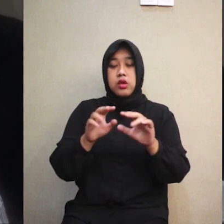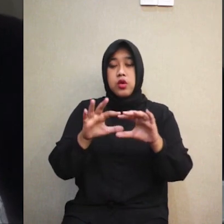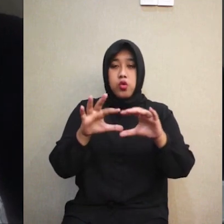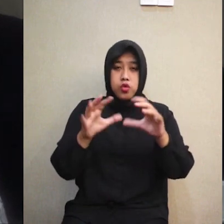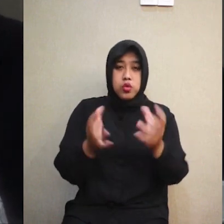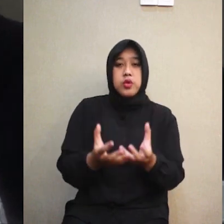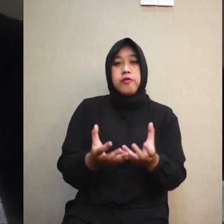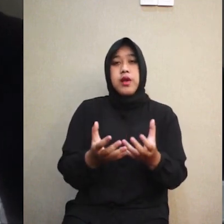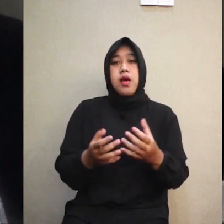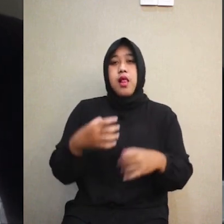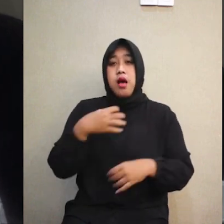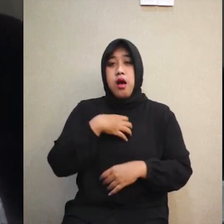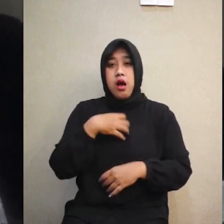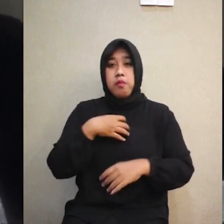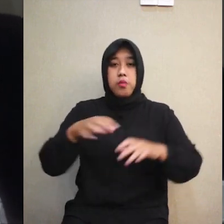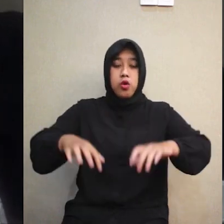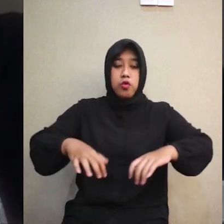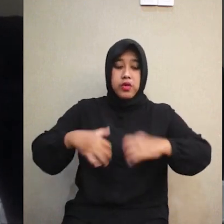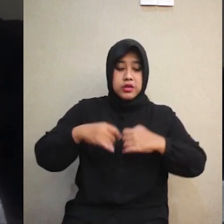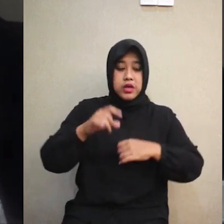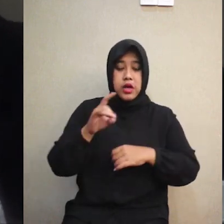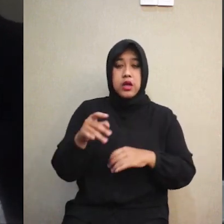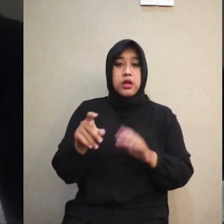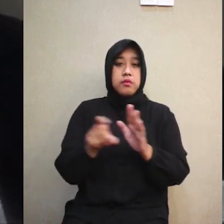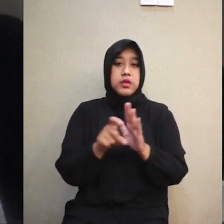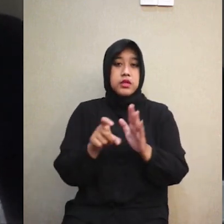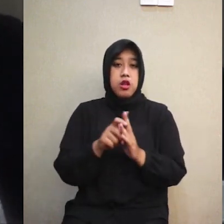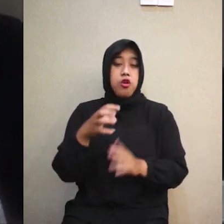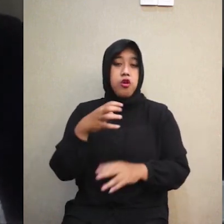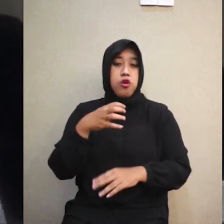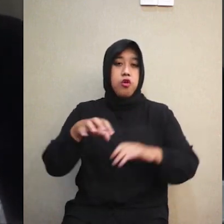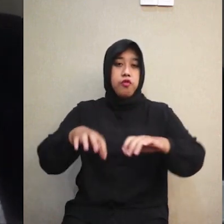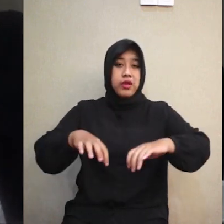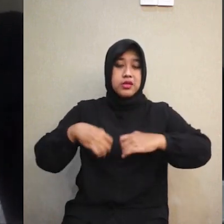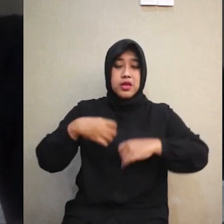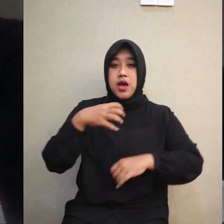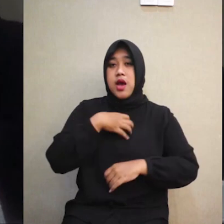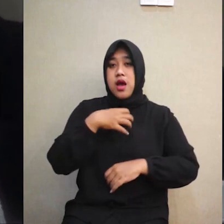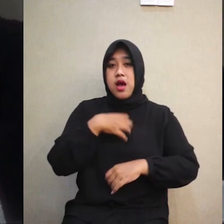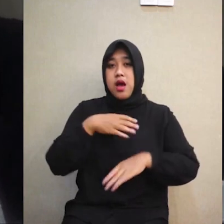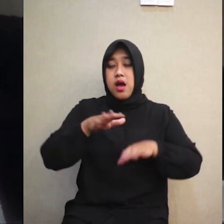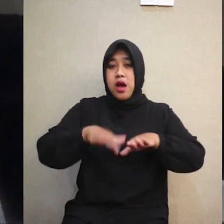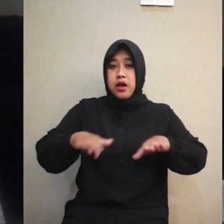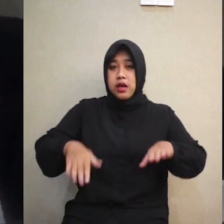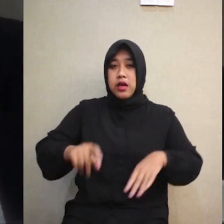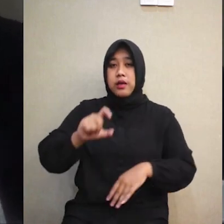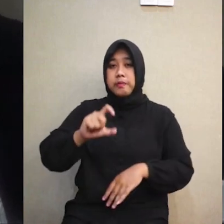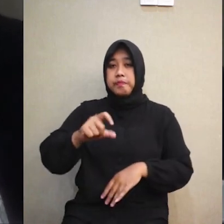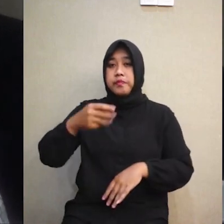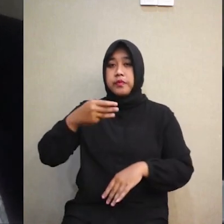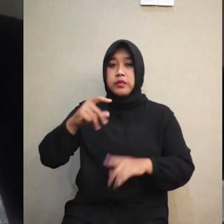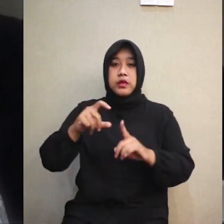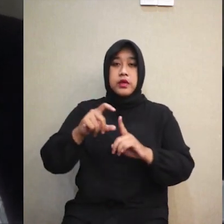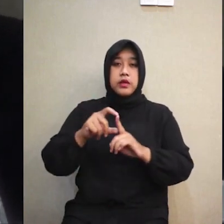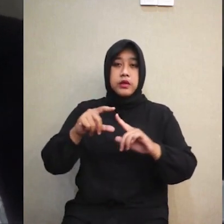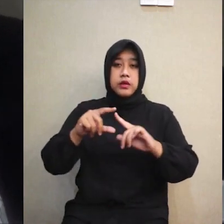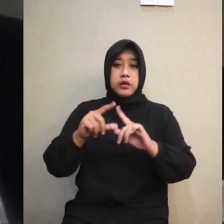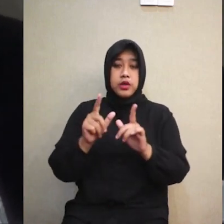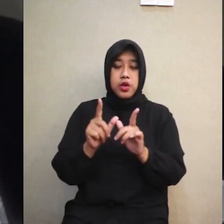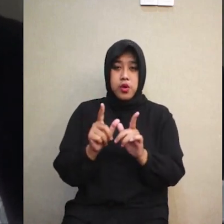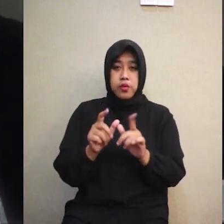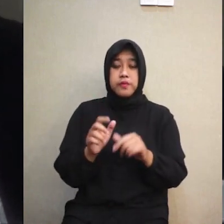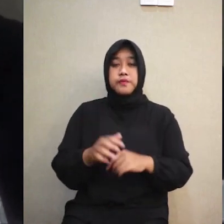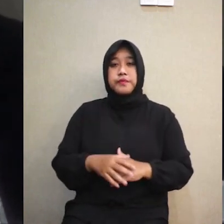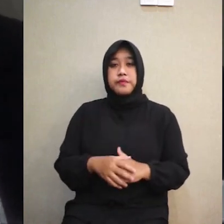Konvensi yang lain misalnya Konvensi hak anak sidaw kemudian juga apa